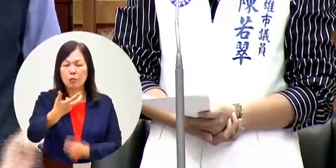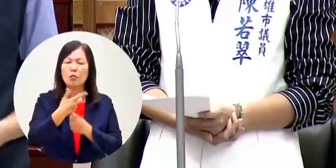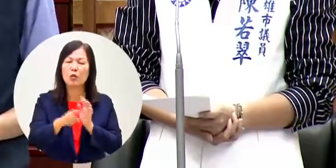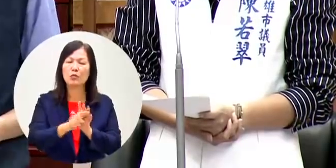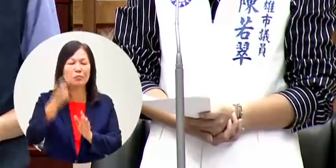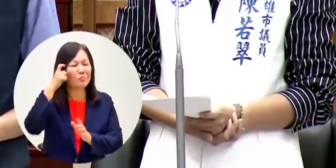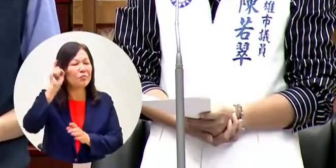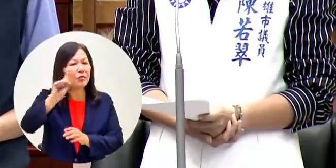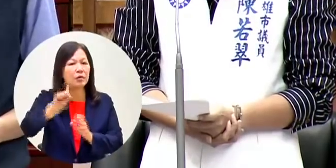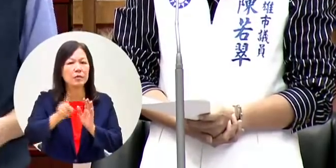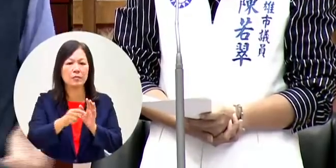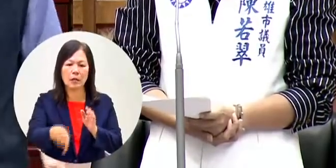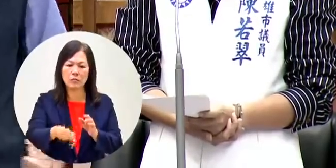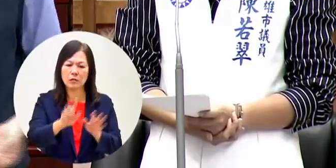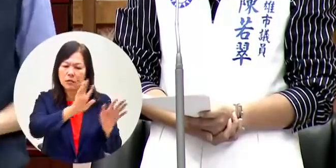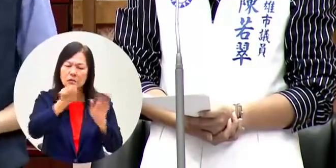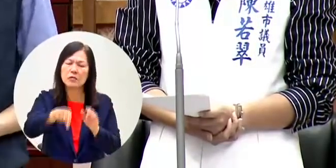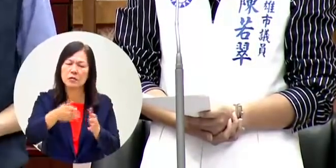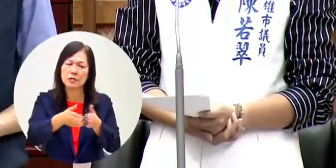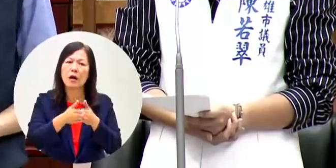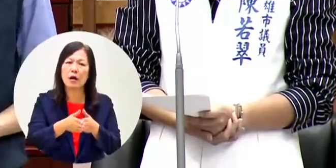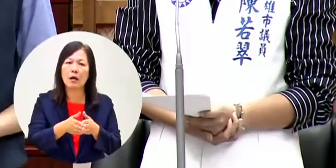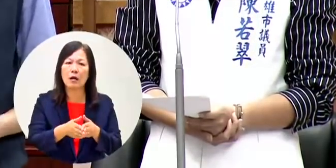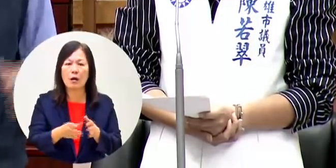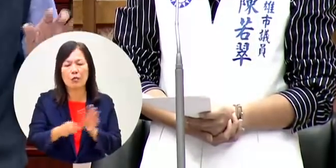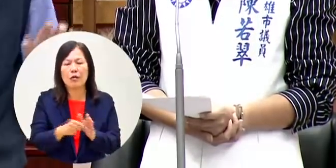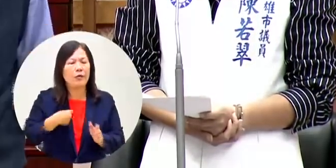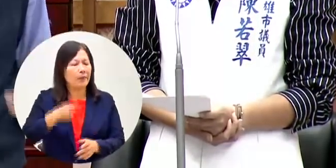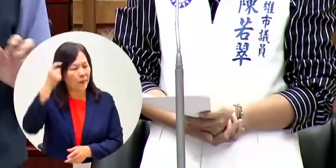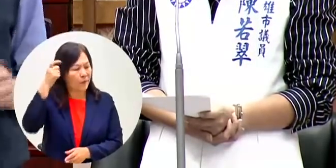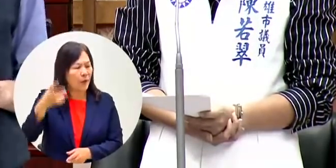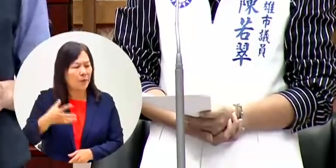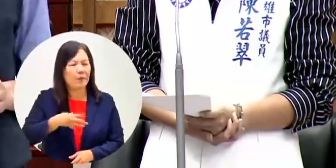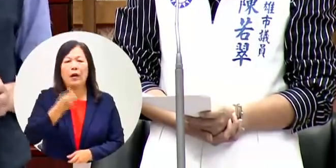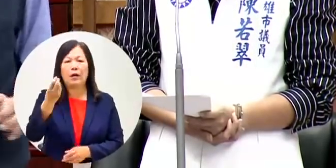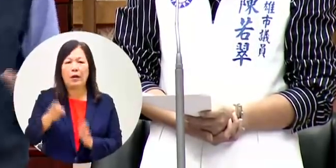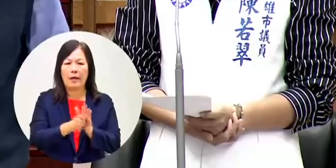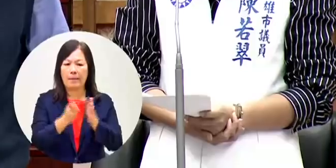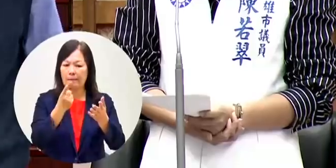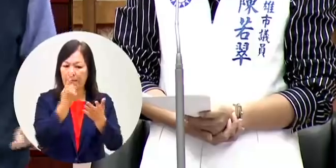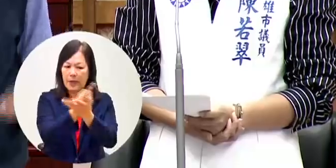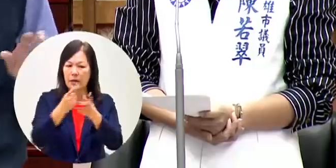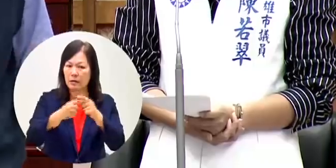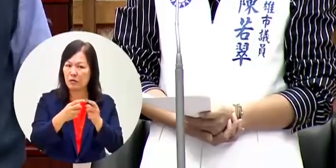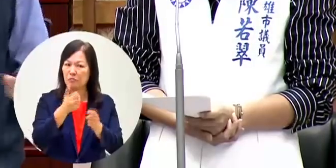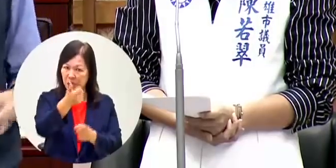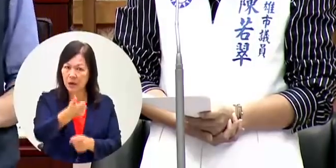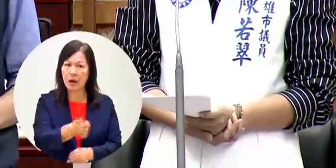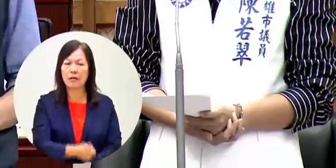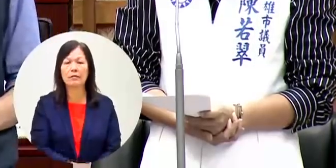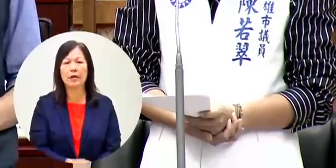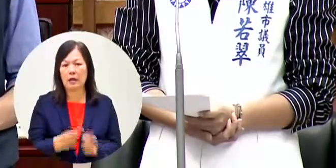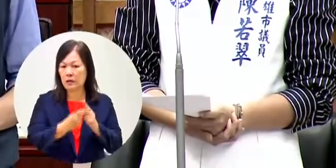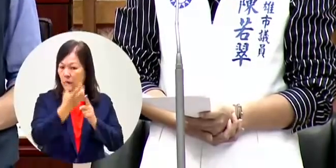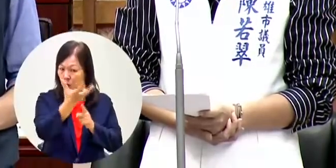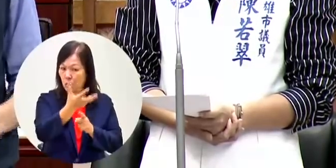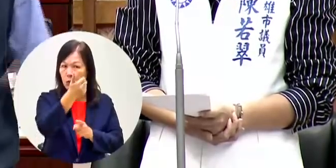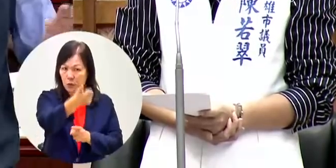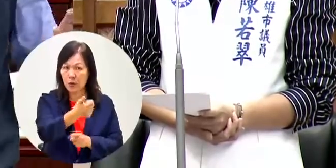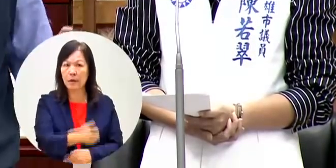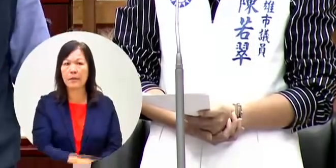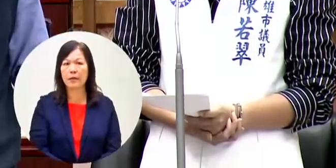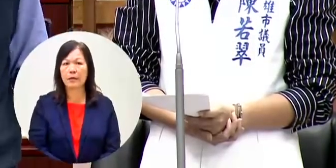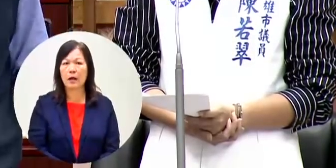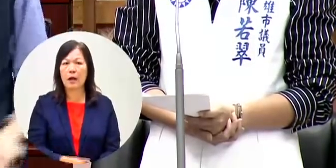我一点都不怕，我觉得人性都善良的，大部分的人都善良，而且我们公务体系都是高不高，